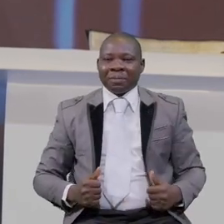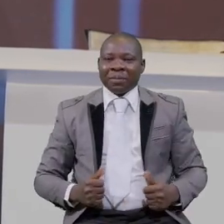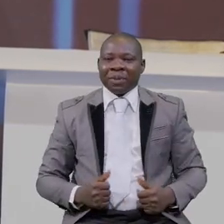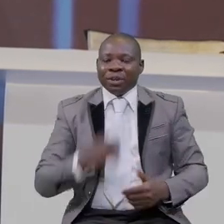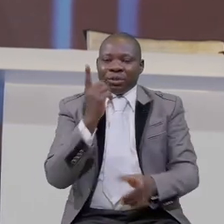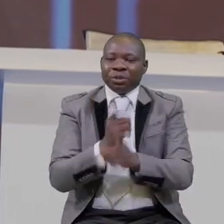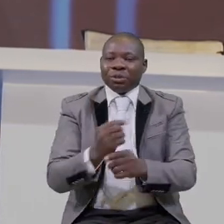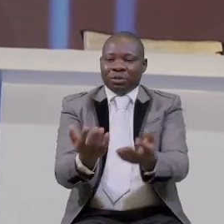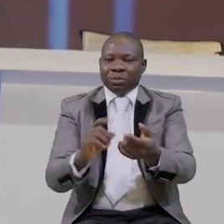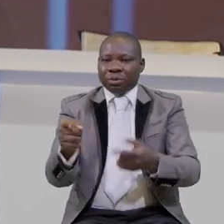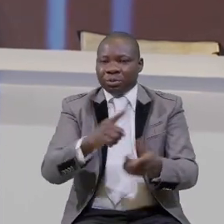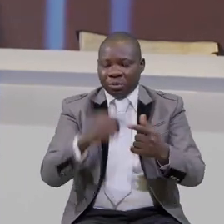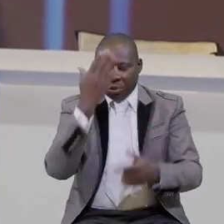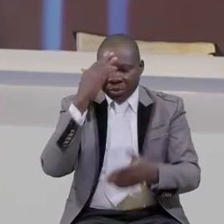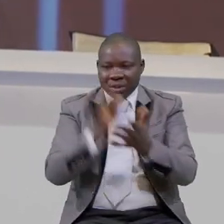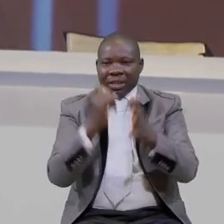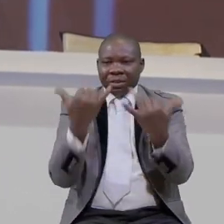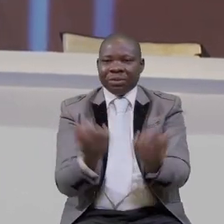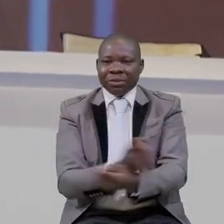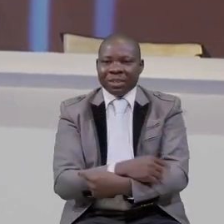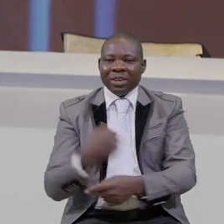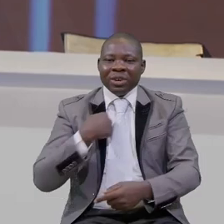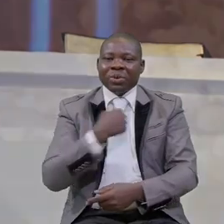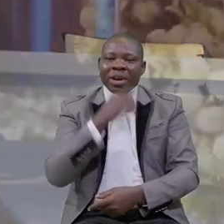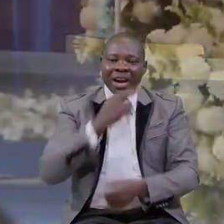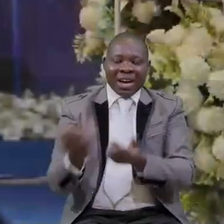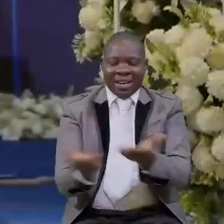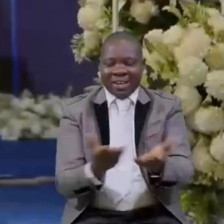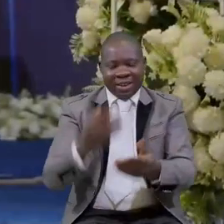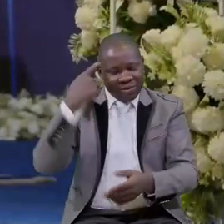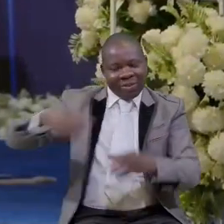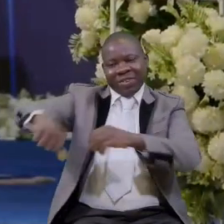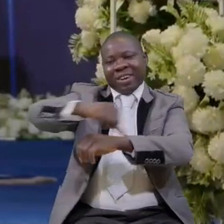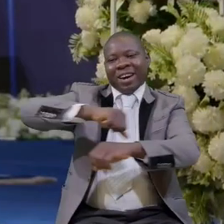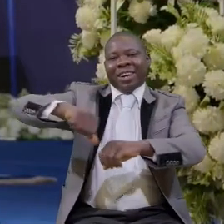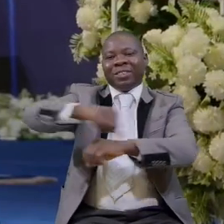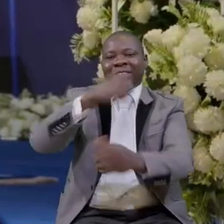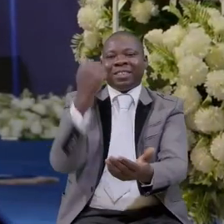Je veux que vous compreniez qu'aujourd'hui nous sommes là pour l'onction.